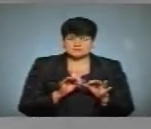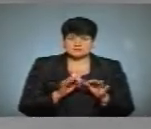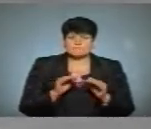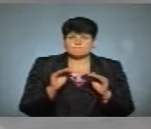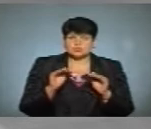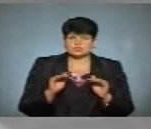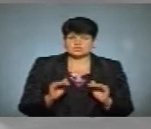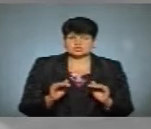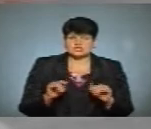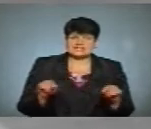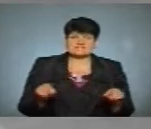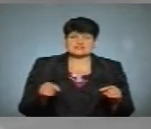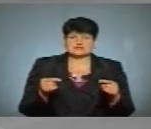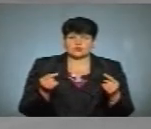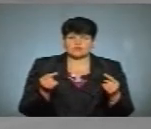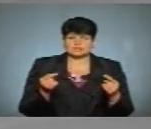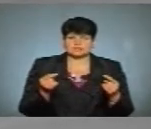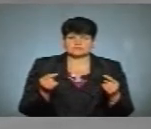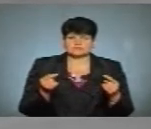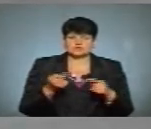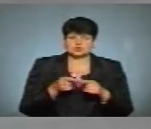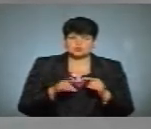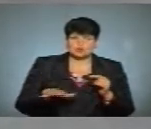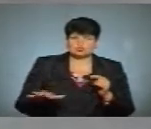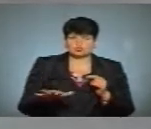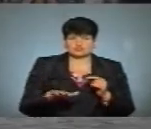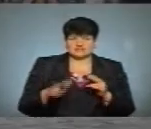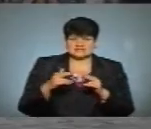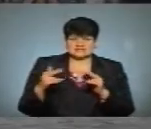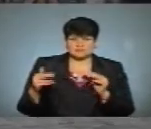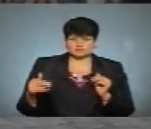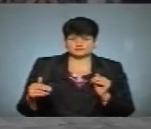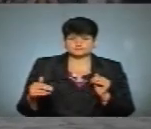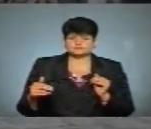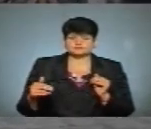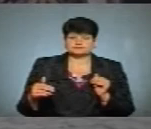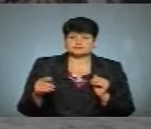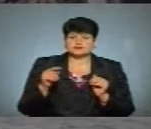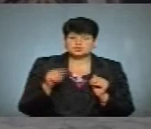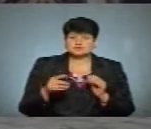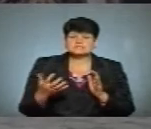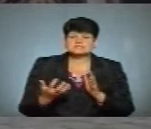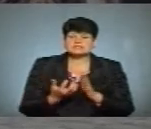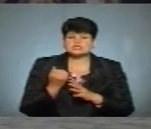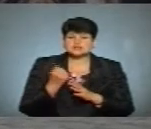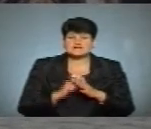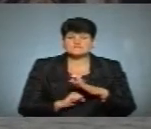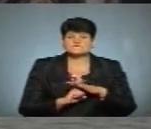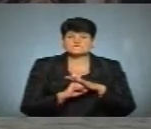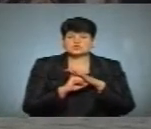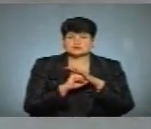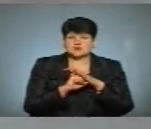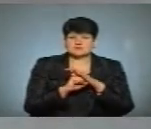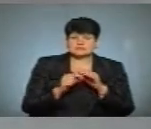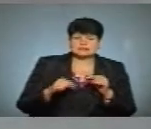і відновлення оцього подвір'я замкового, тоді віднайшли фундаменти